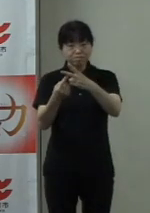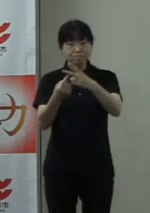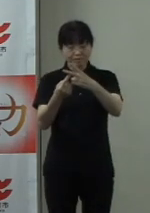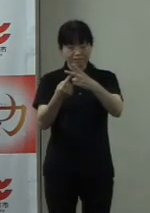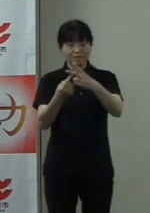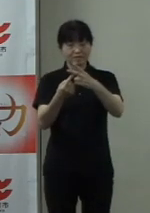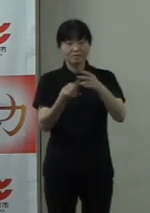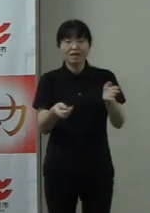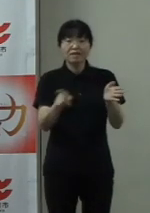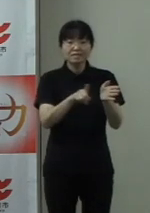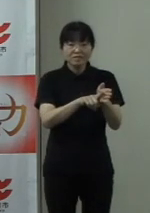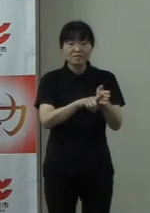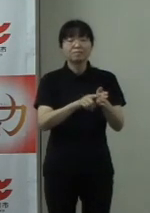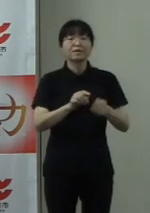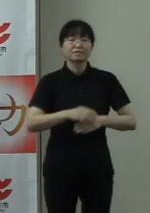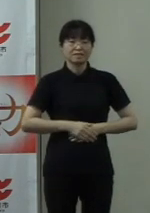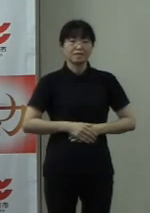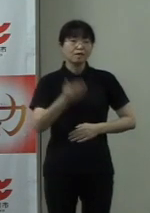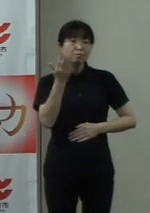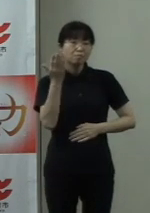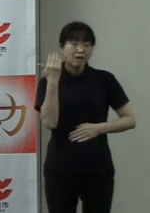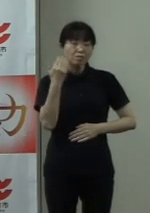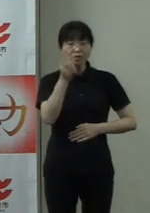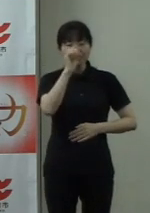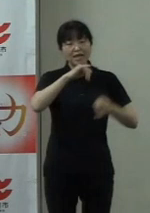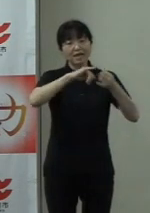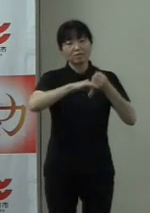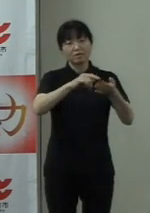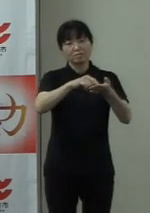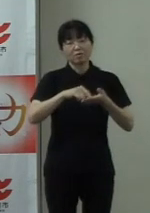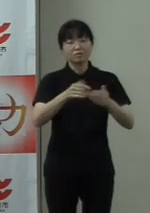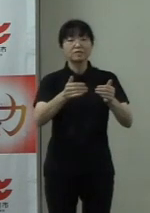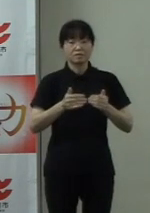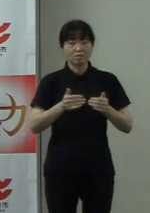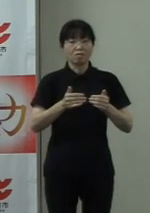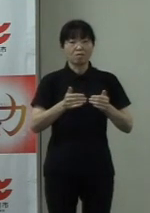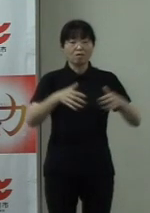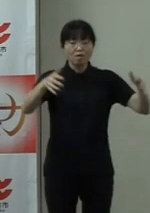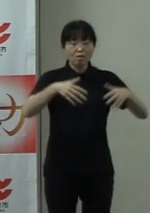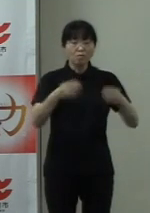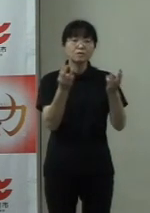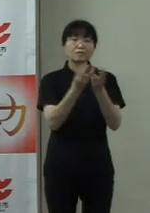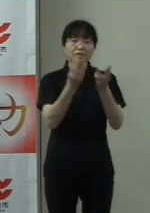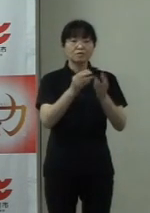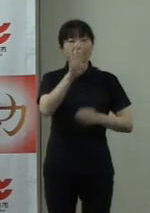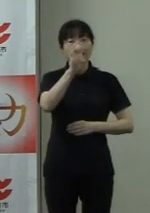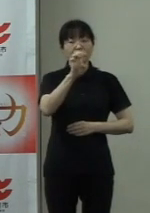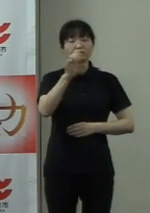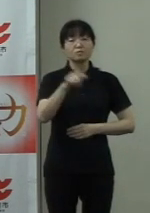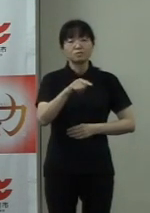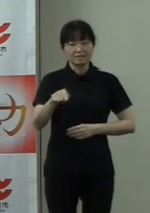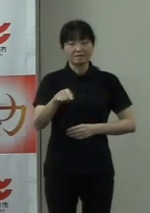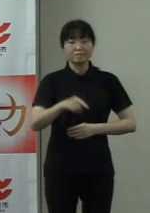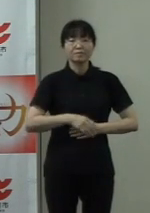特典もあるところであります。事前予約が必要でありまして、募集人数は40名ということにな